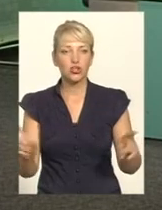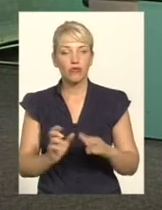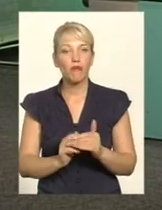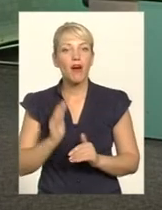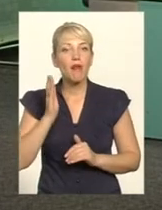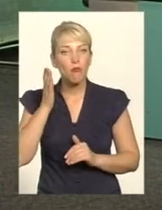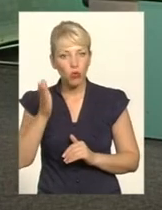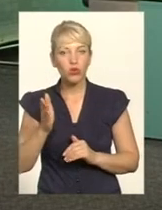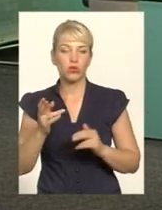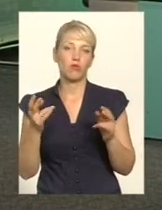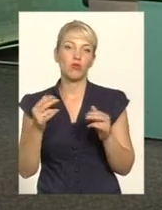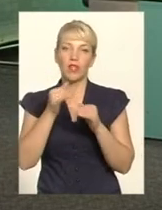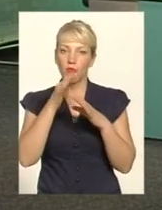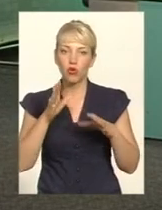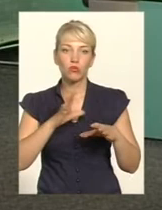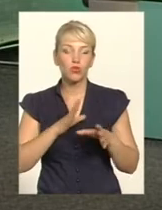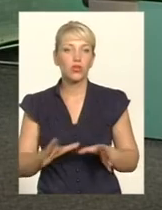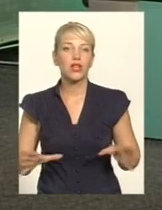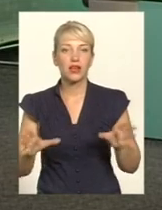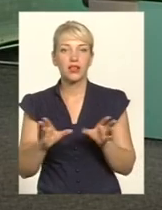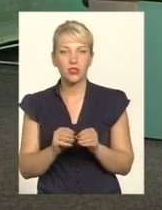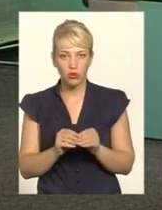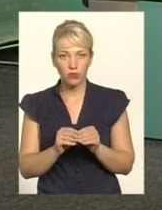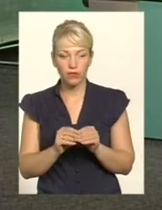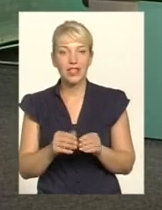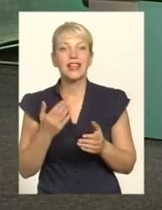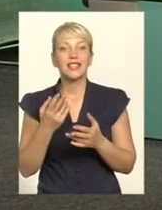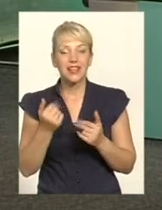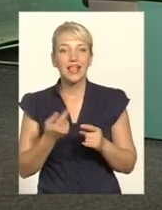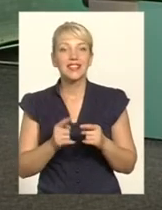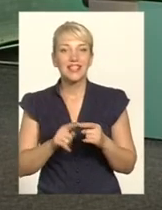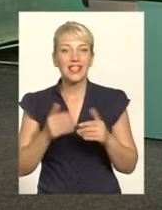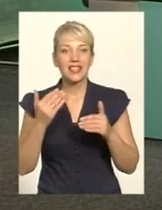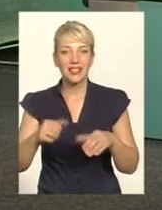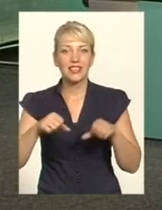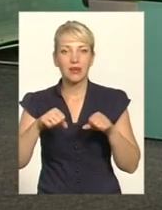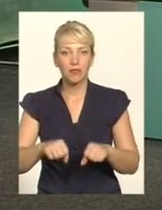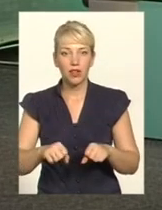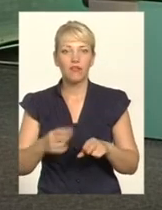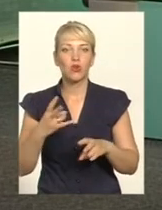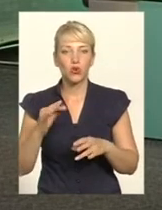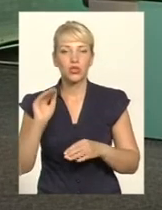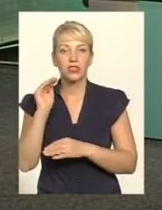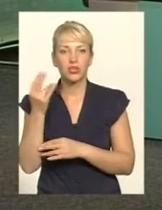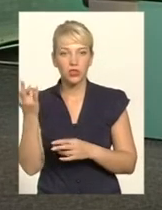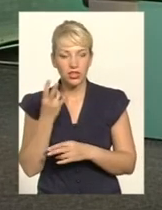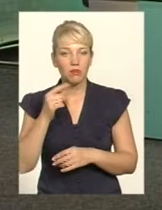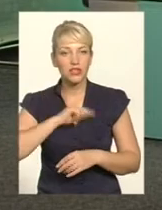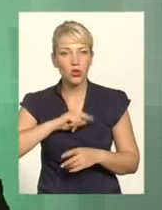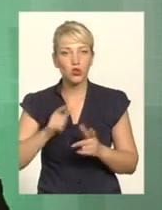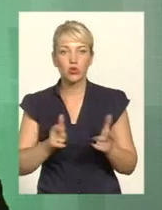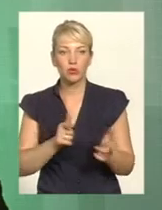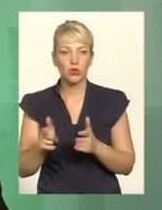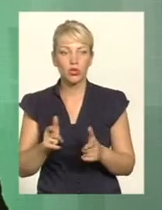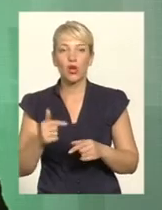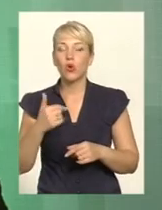вони не можуть бути разом, да, це їх особисте право, але ж дитину потрібно психологічно готувати. У нас не те,